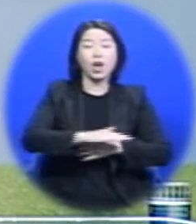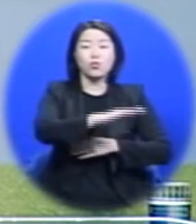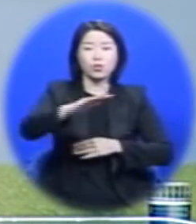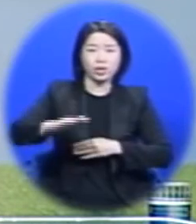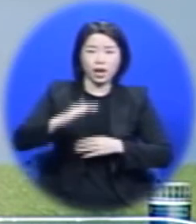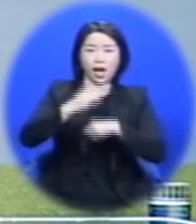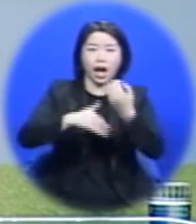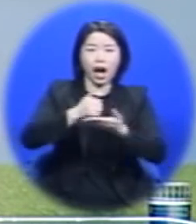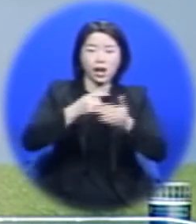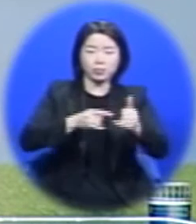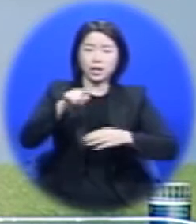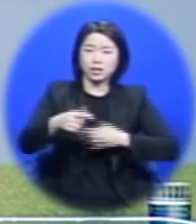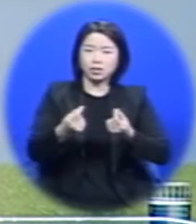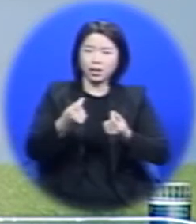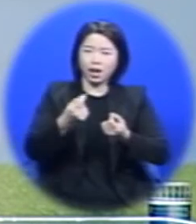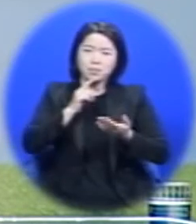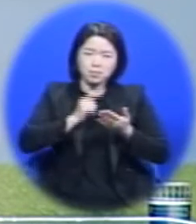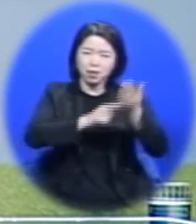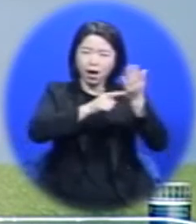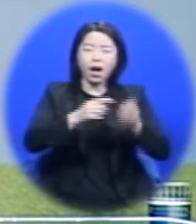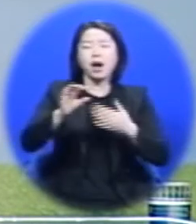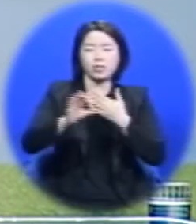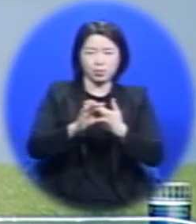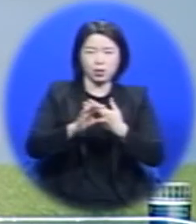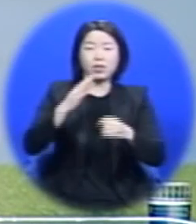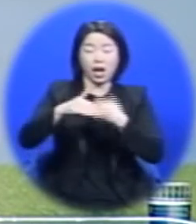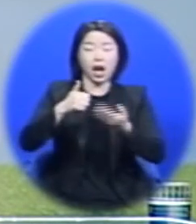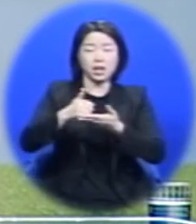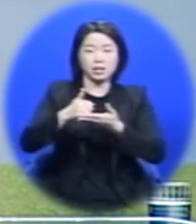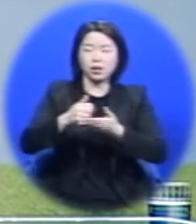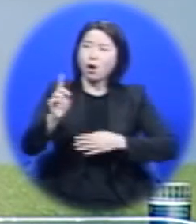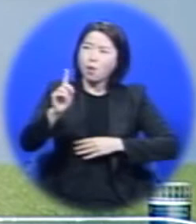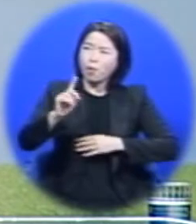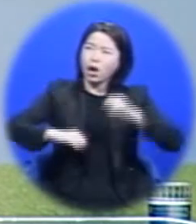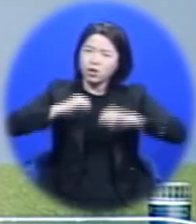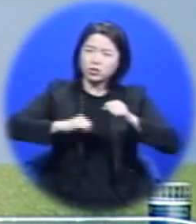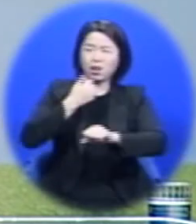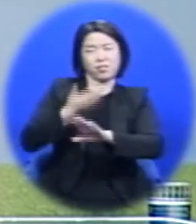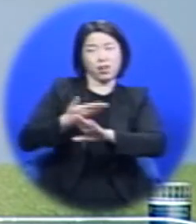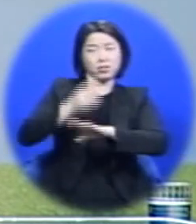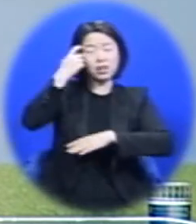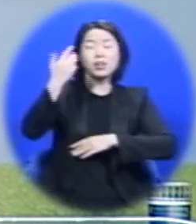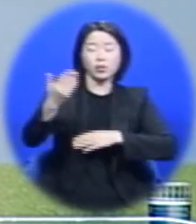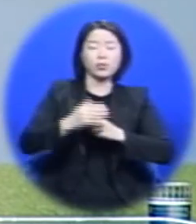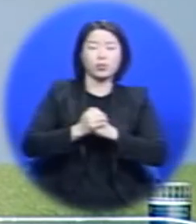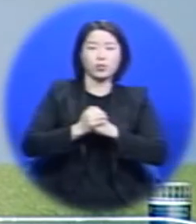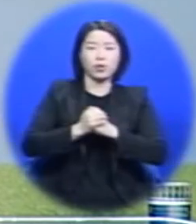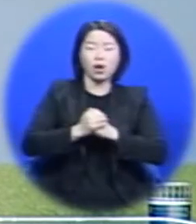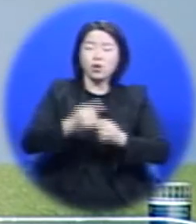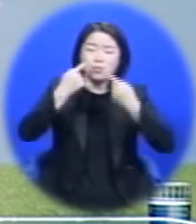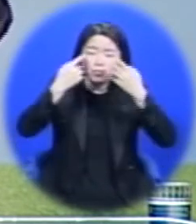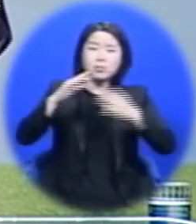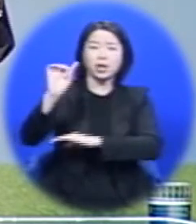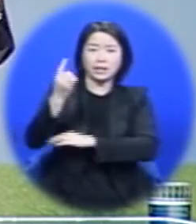우리가 하나님께 그렇게 막 항의하게 된다면, 하나님, 뭔가 역사가 다르잖아요, 하나님. 아,